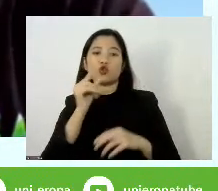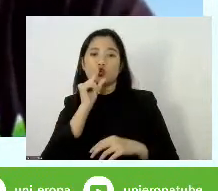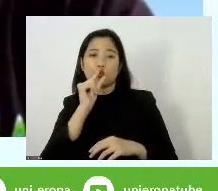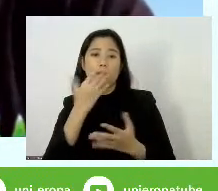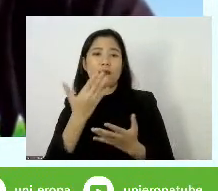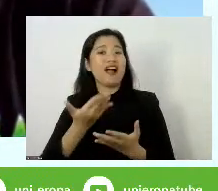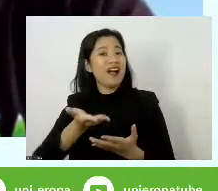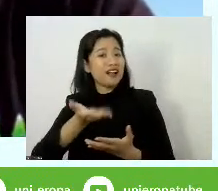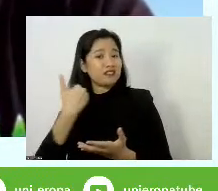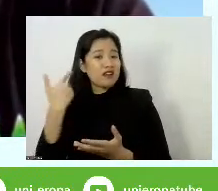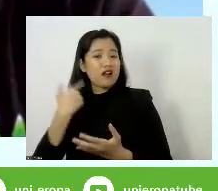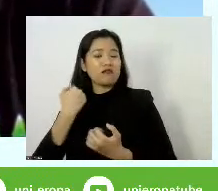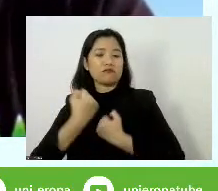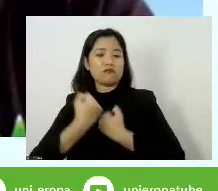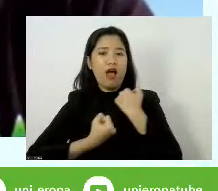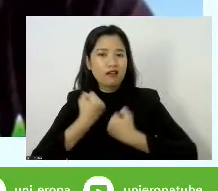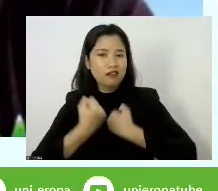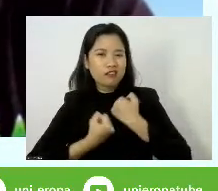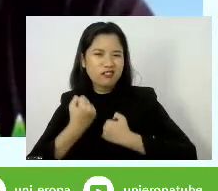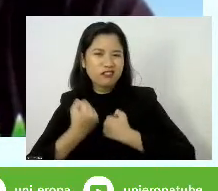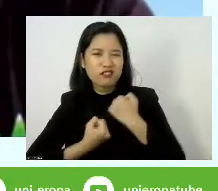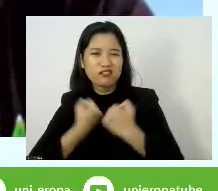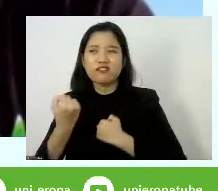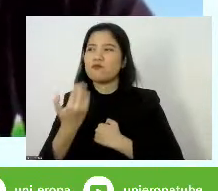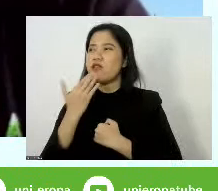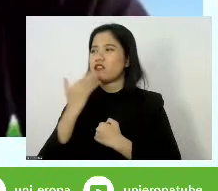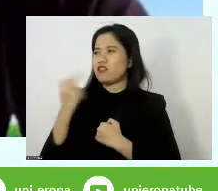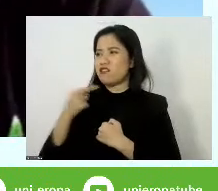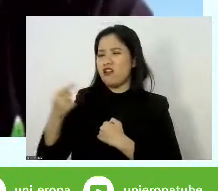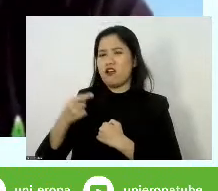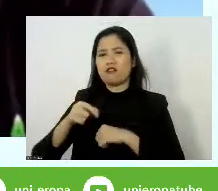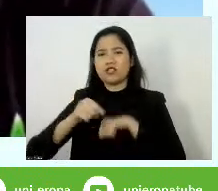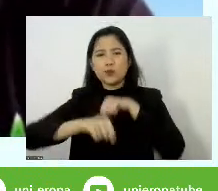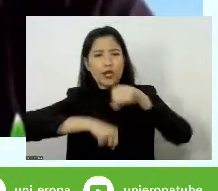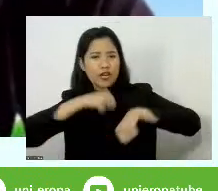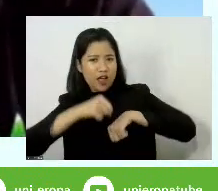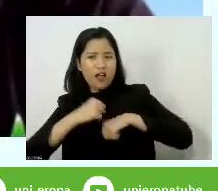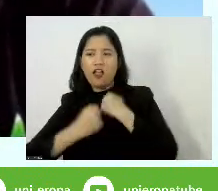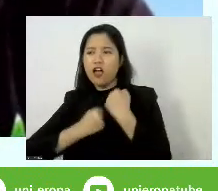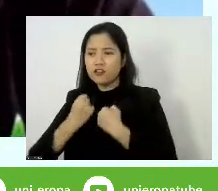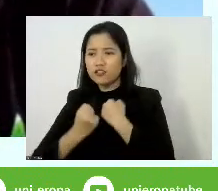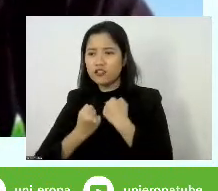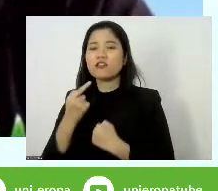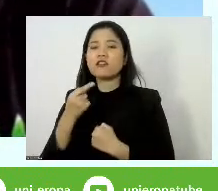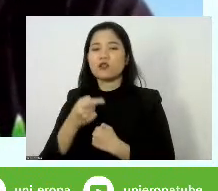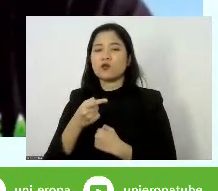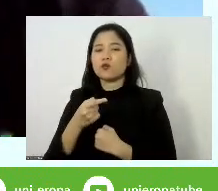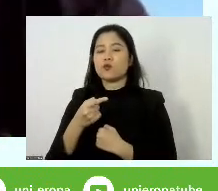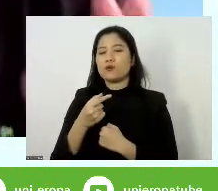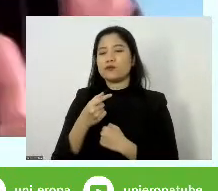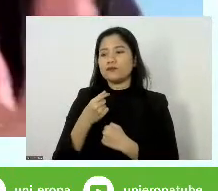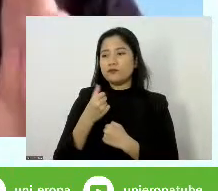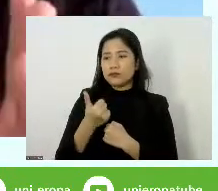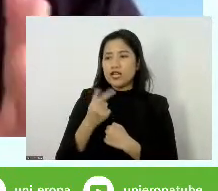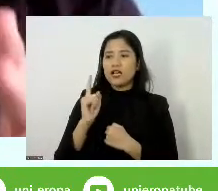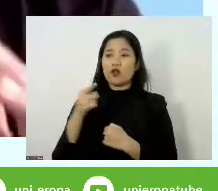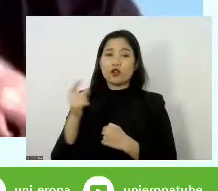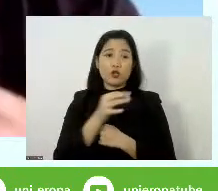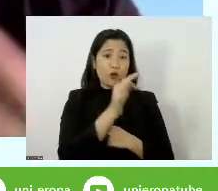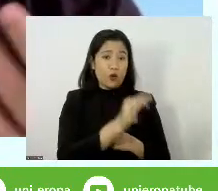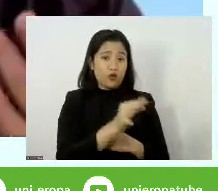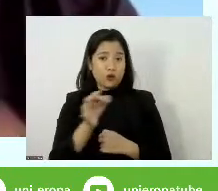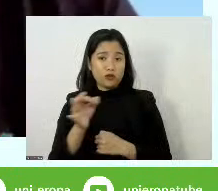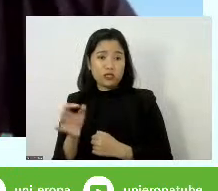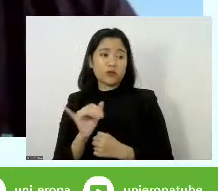pecinta lari olahraga oerbankan umumnya rariya selain sepeda yang lebih dikenal sekarang satu daripada dikota-kota